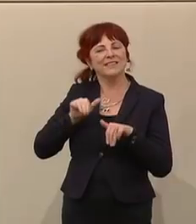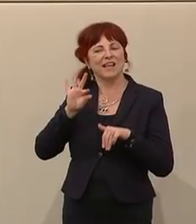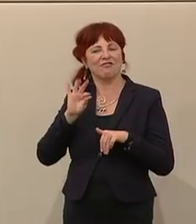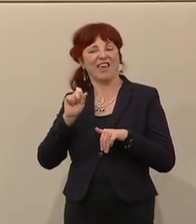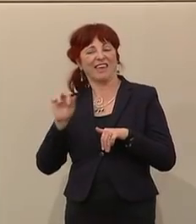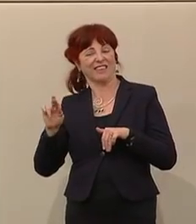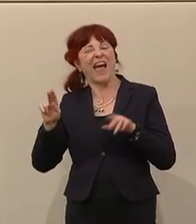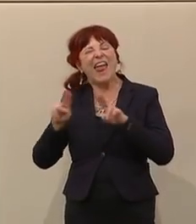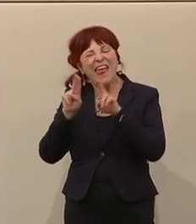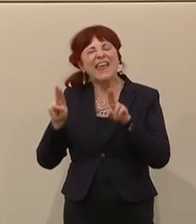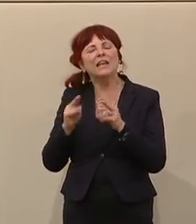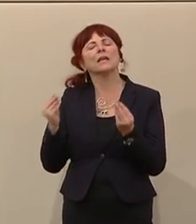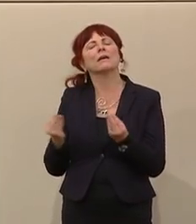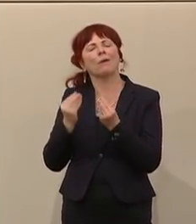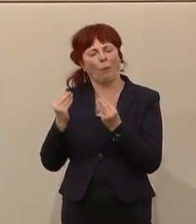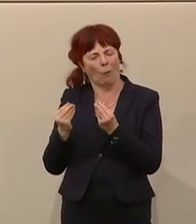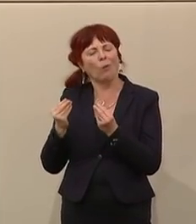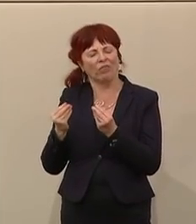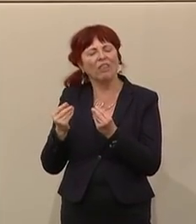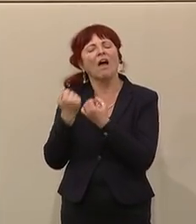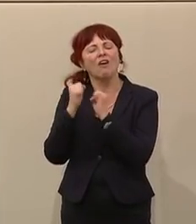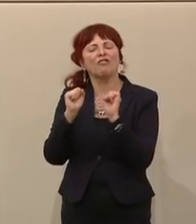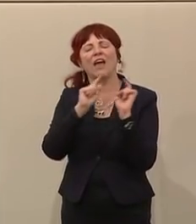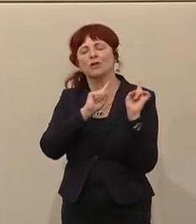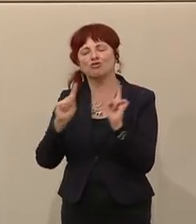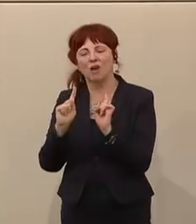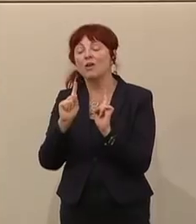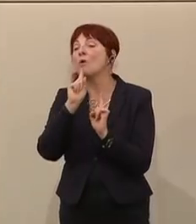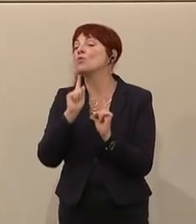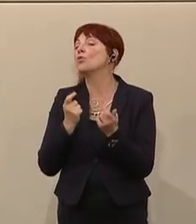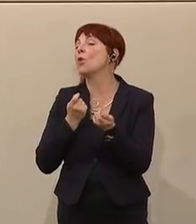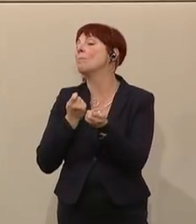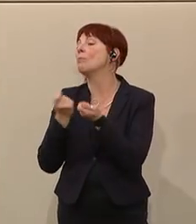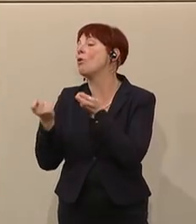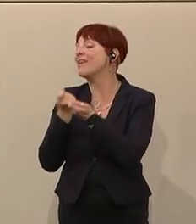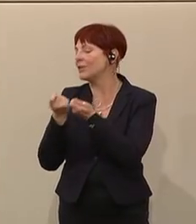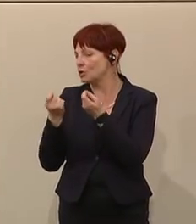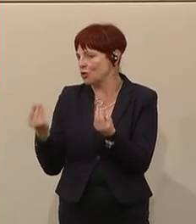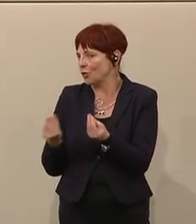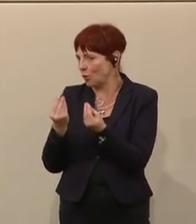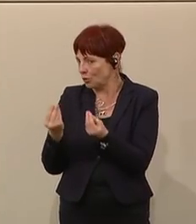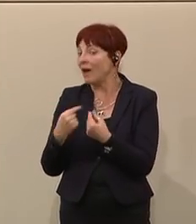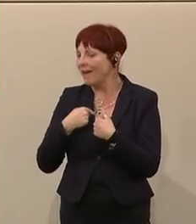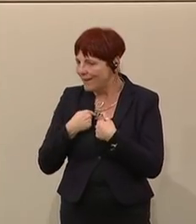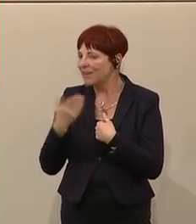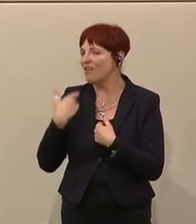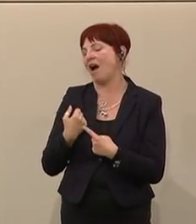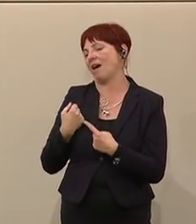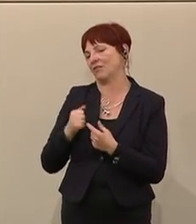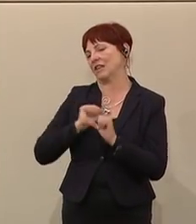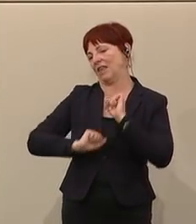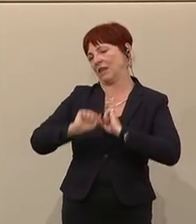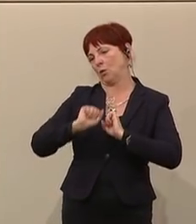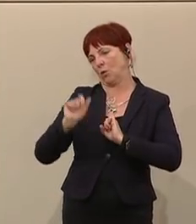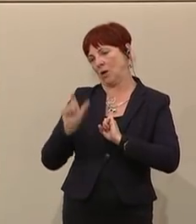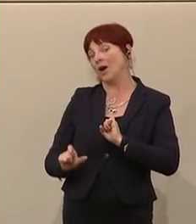Griedling suspendiert, nämlich aus ausschließlich politischen Gründen, vertreten und erfolgreich vertreten habe. Bei der Suspendierung kenne